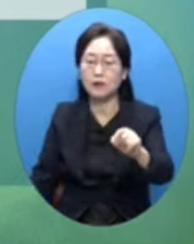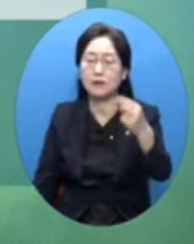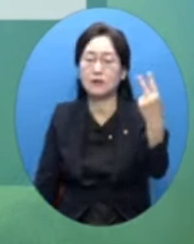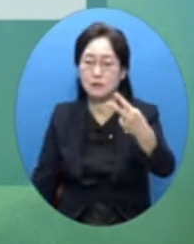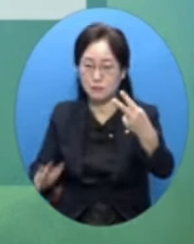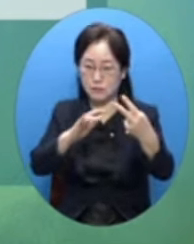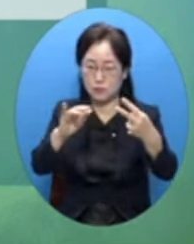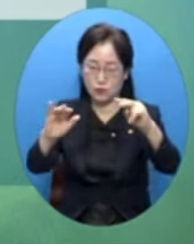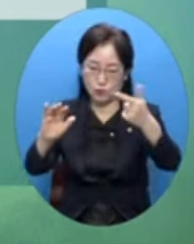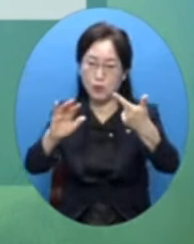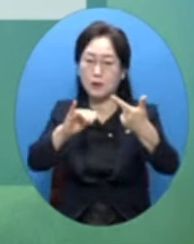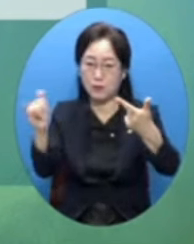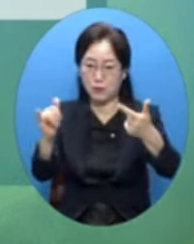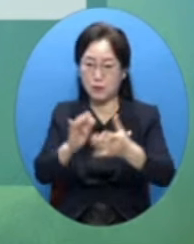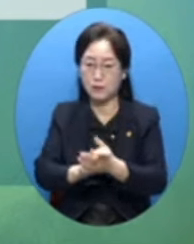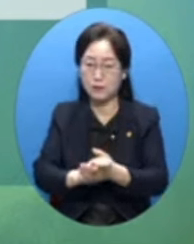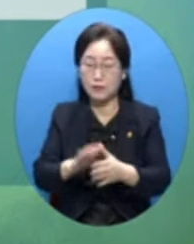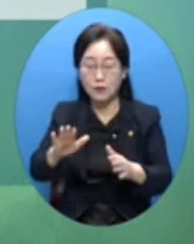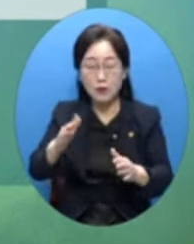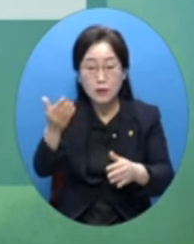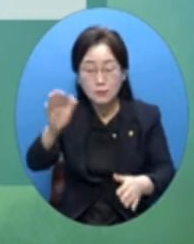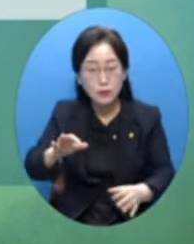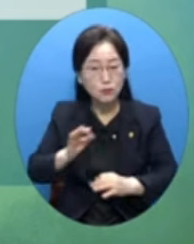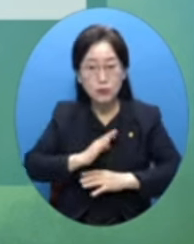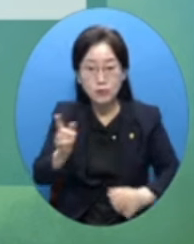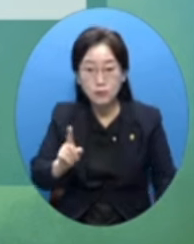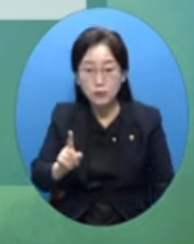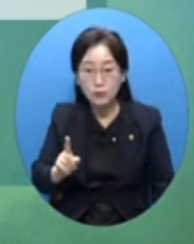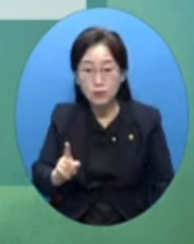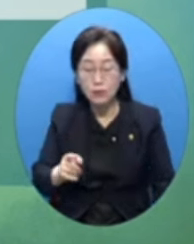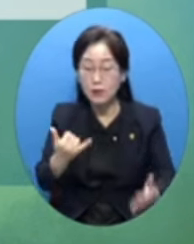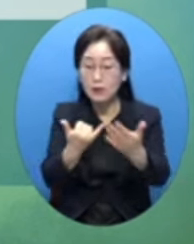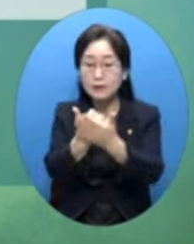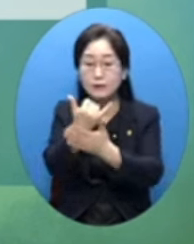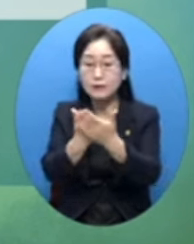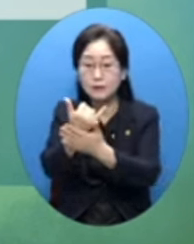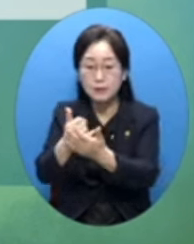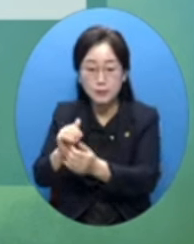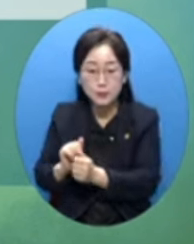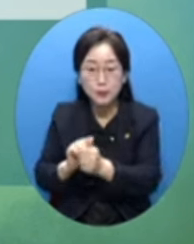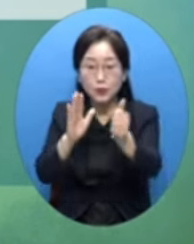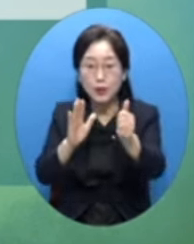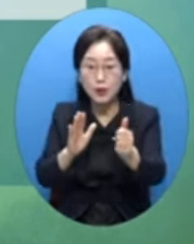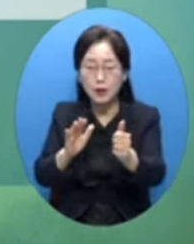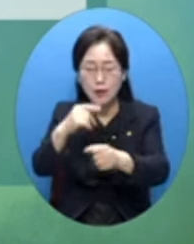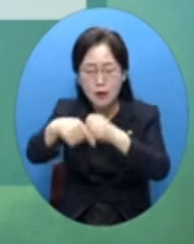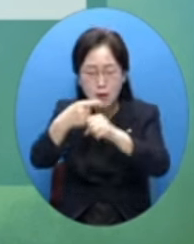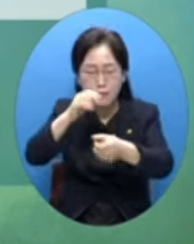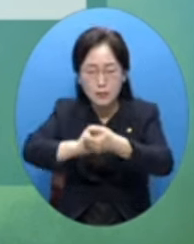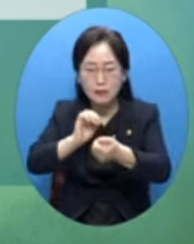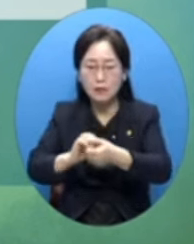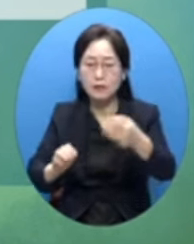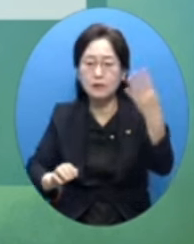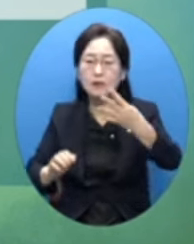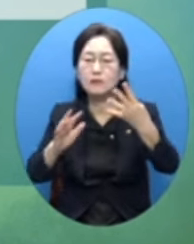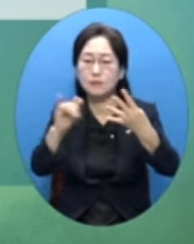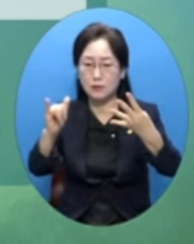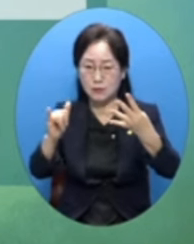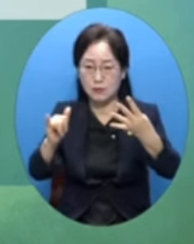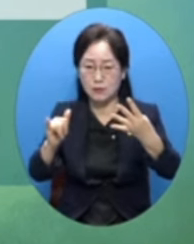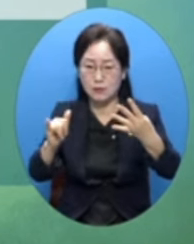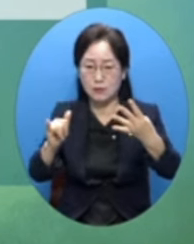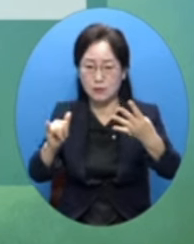그런데 매년 놀랍게도 양육시설에 보내지는 아이들이 약 4천 명이 됩니다